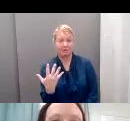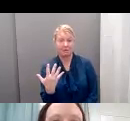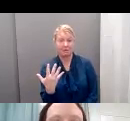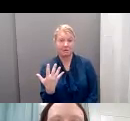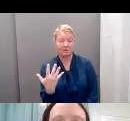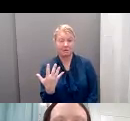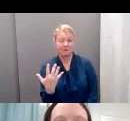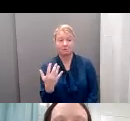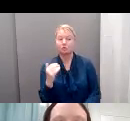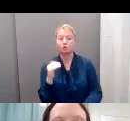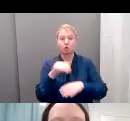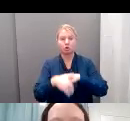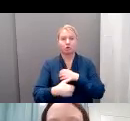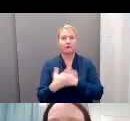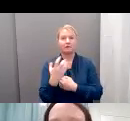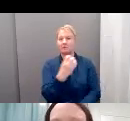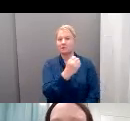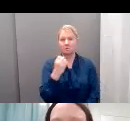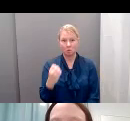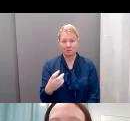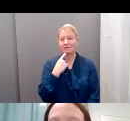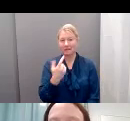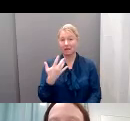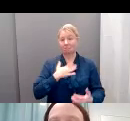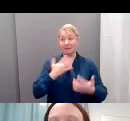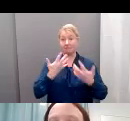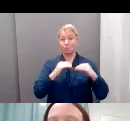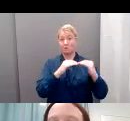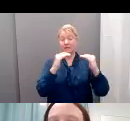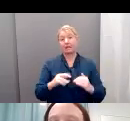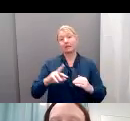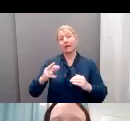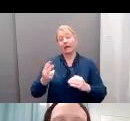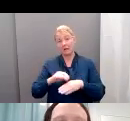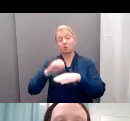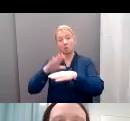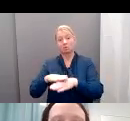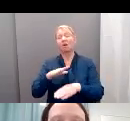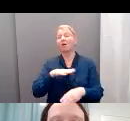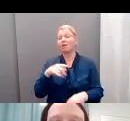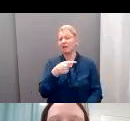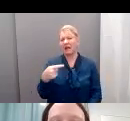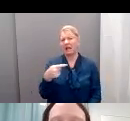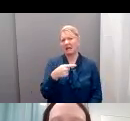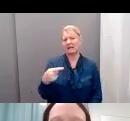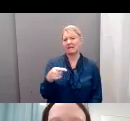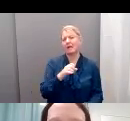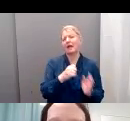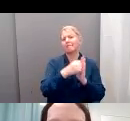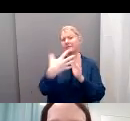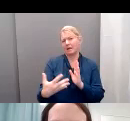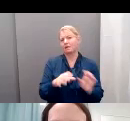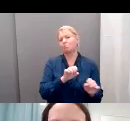Över hälften anger att funktionsnedsättningen eller sjukdomen har en negativ effekt på en sexuella